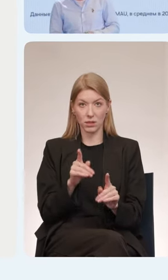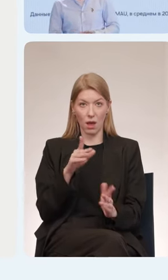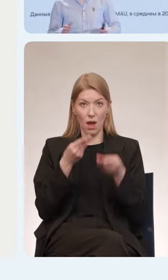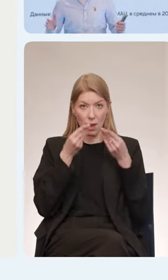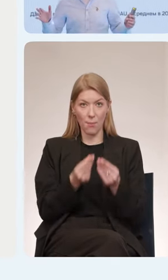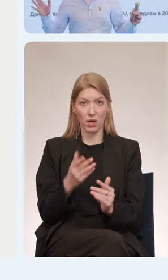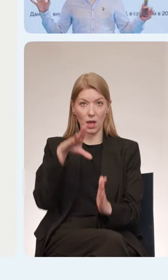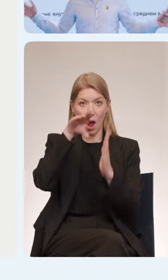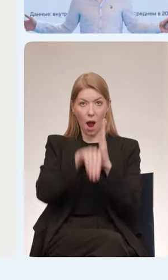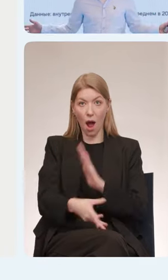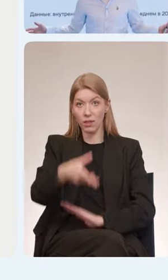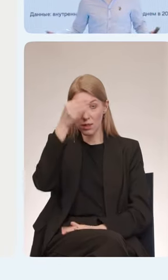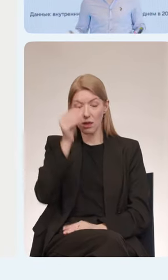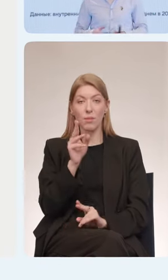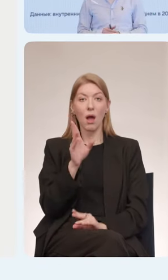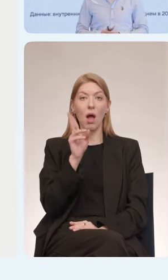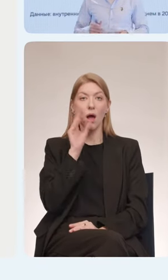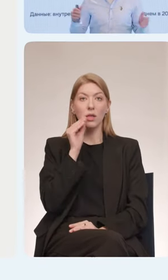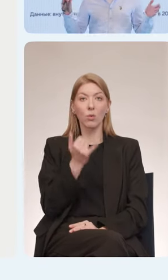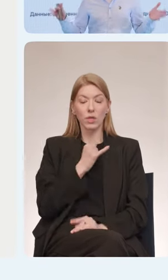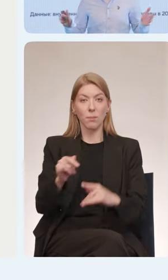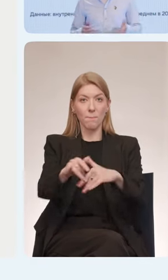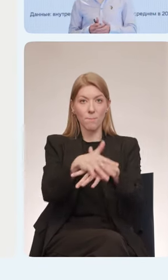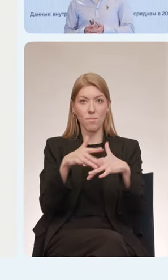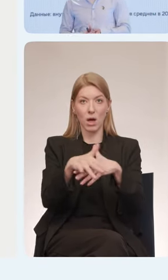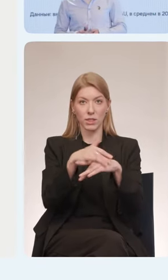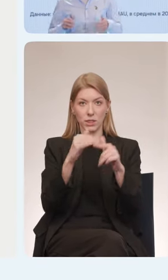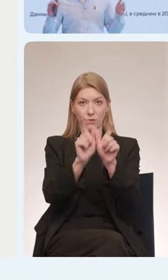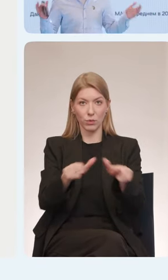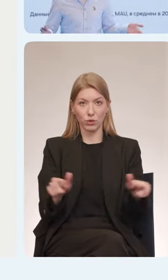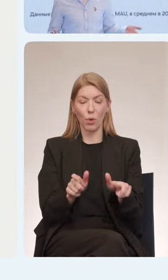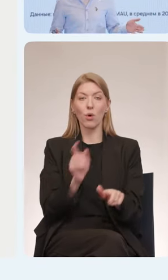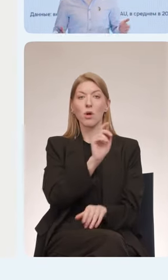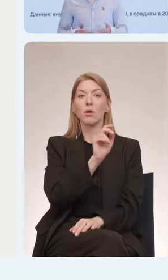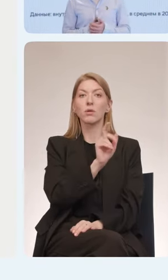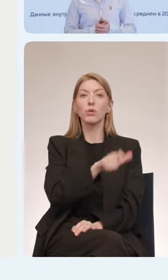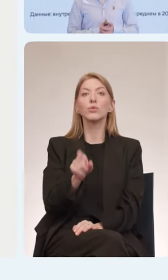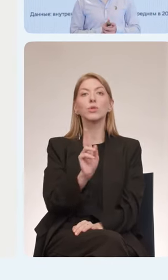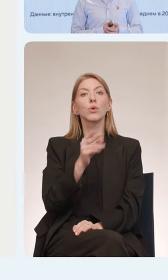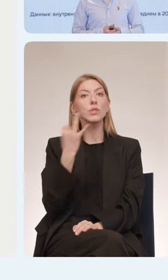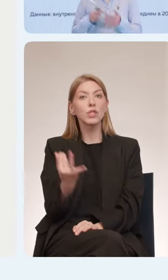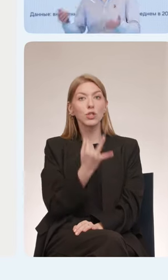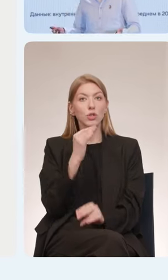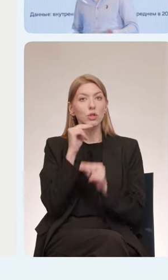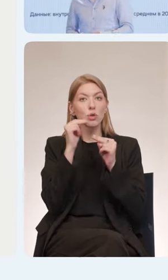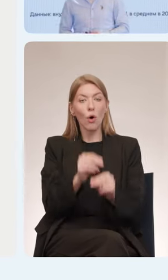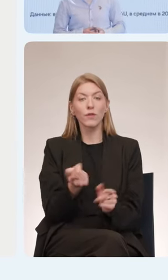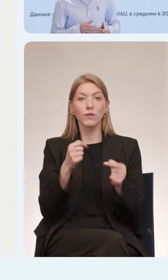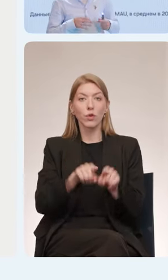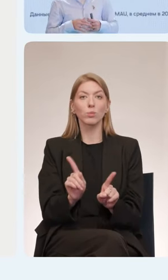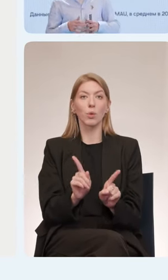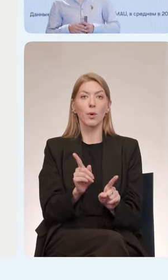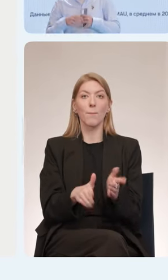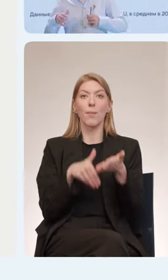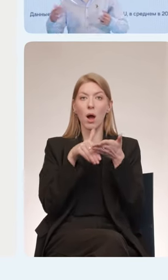с реально массовой аудиторией. Не теми людьми, которые заинтересованы в том, чтобы помогать, да, не